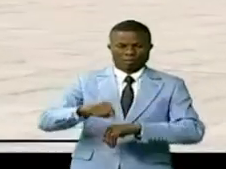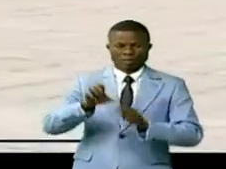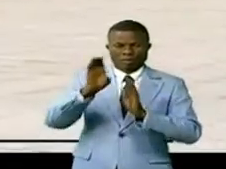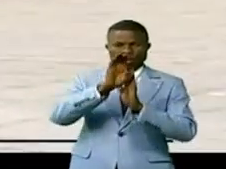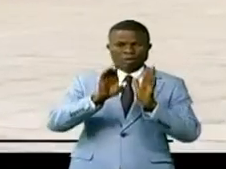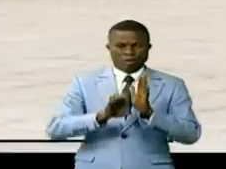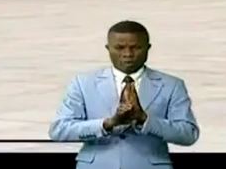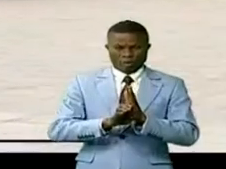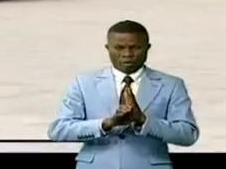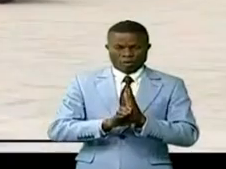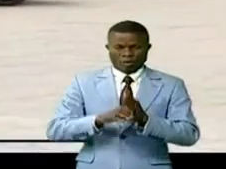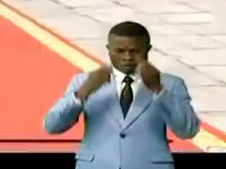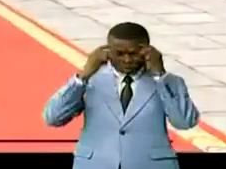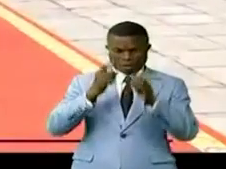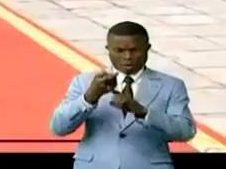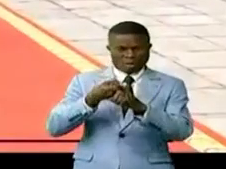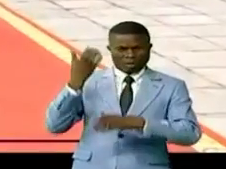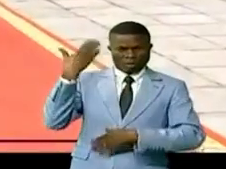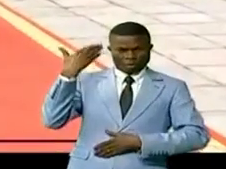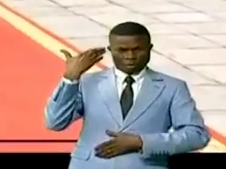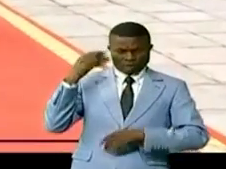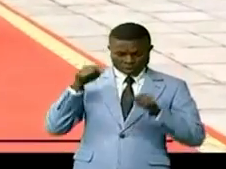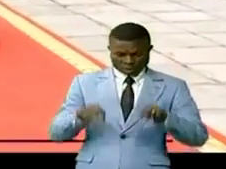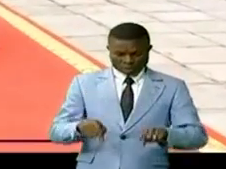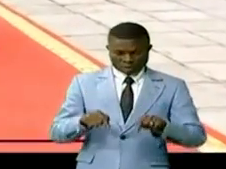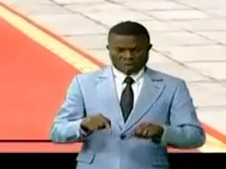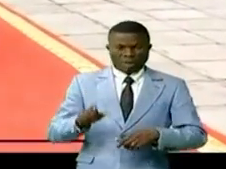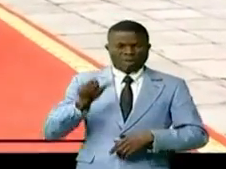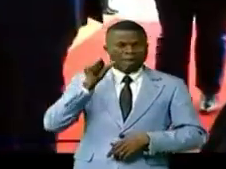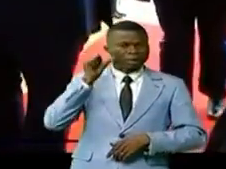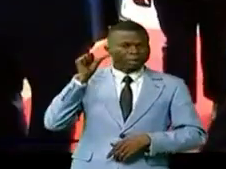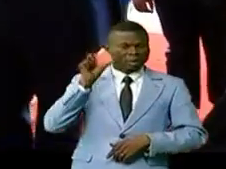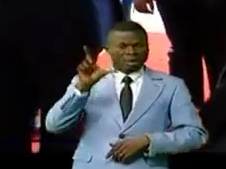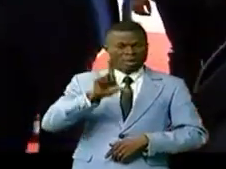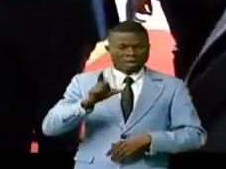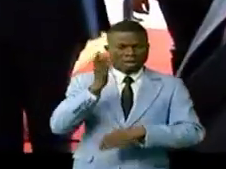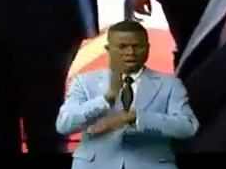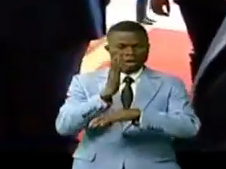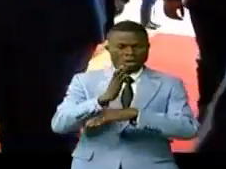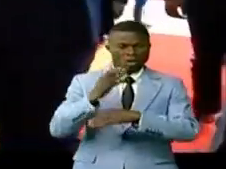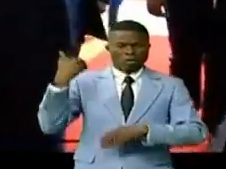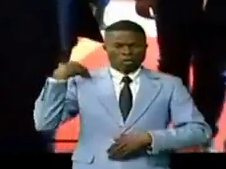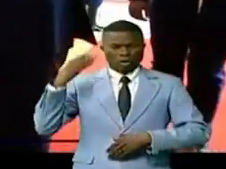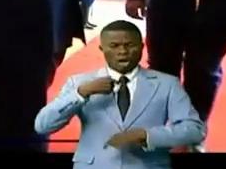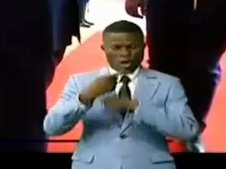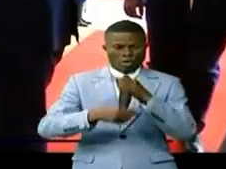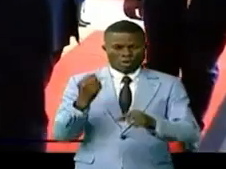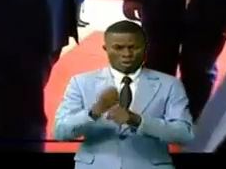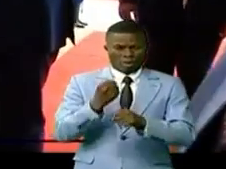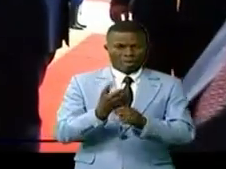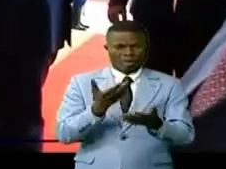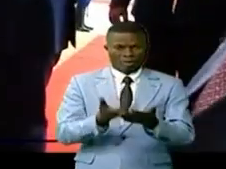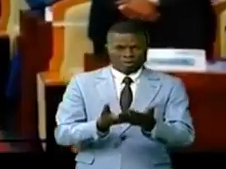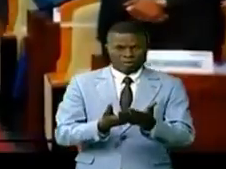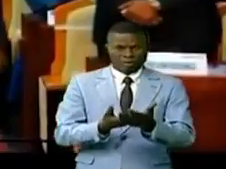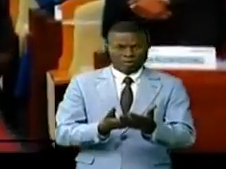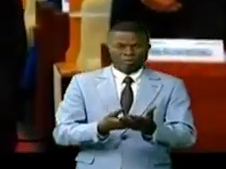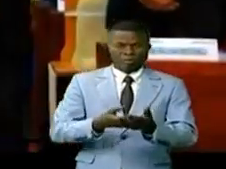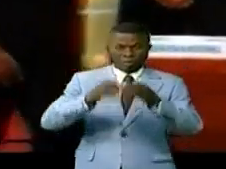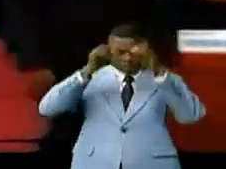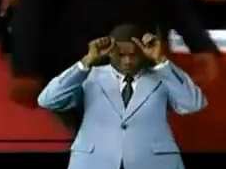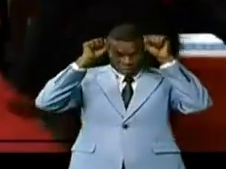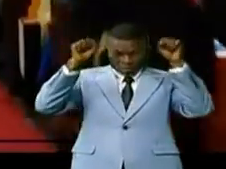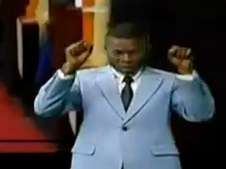Cour de cassation il y a quelques mois, c'était au tour ce lundi du Conseil d'État de lancer sa rentrée judiciaire. Le garant du bon fonctionnement